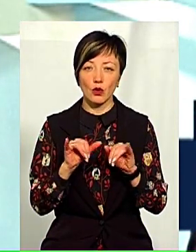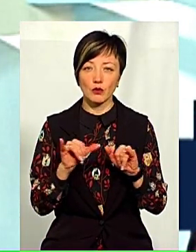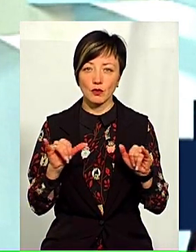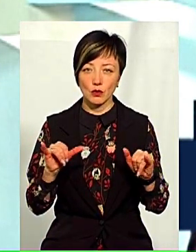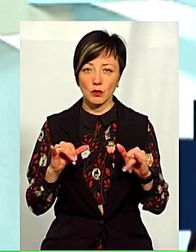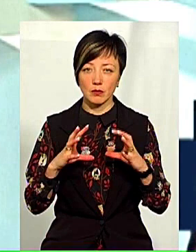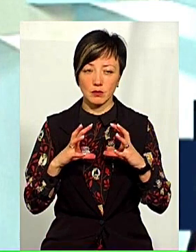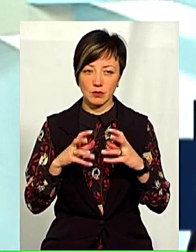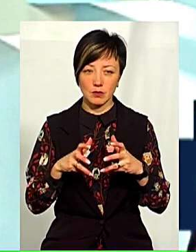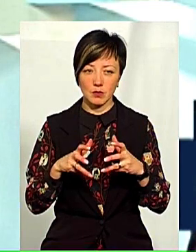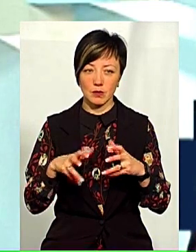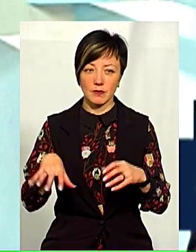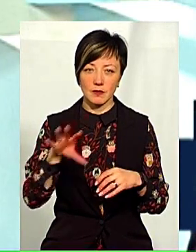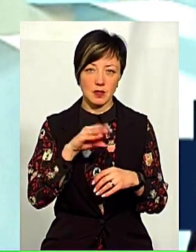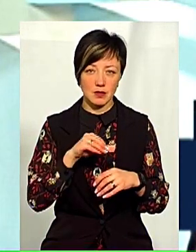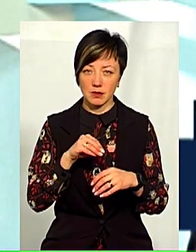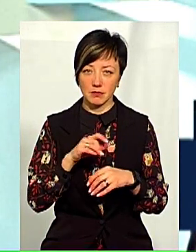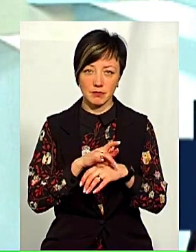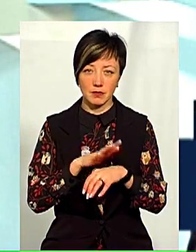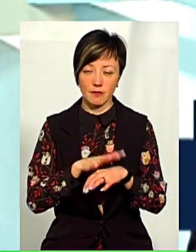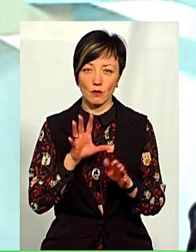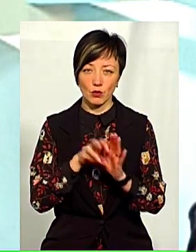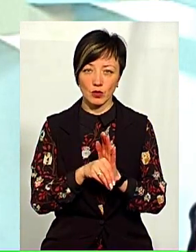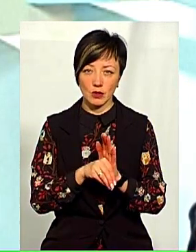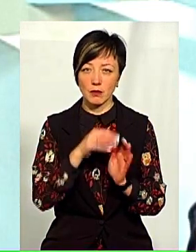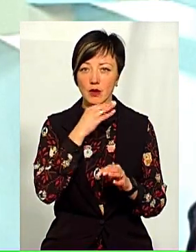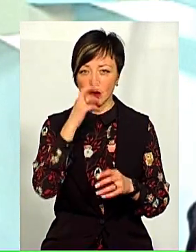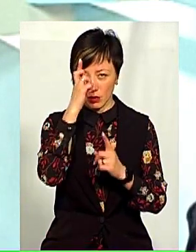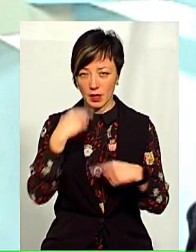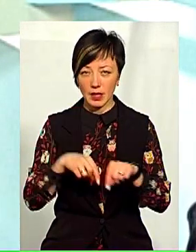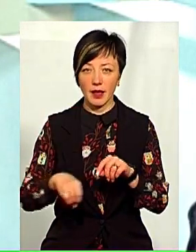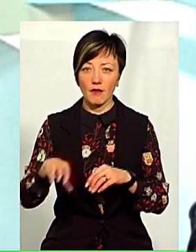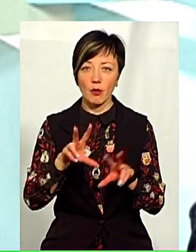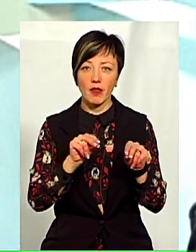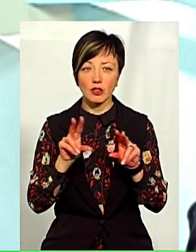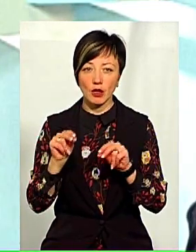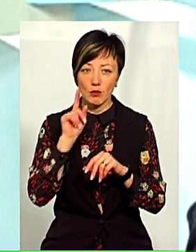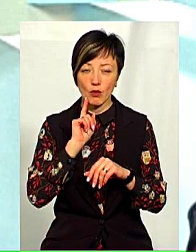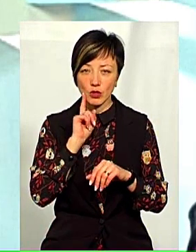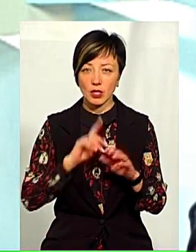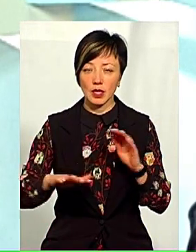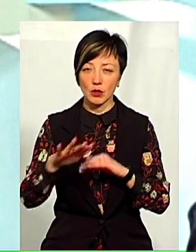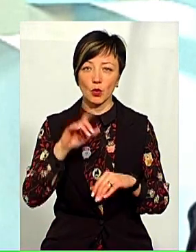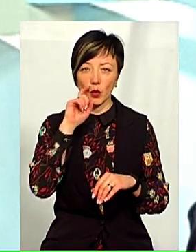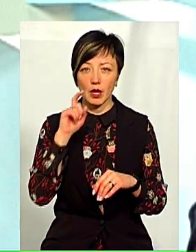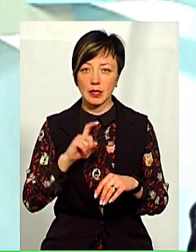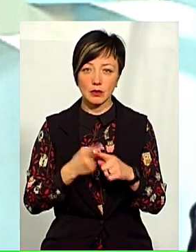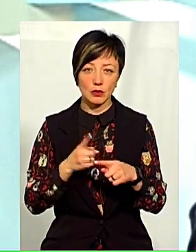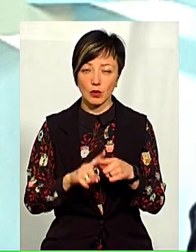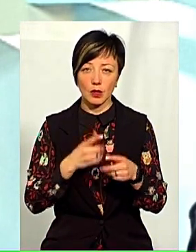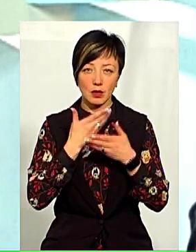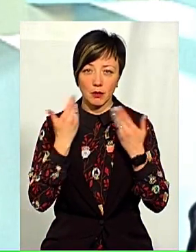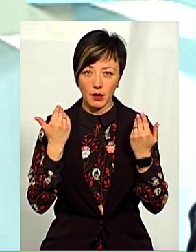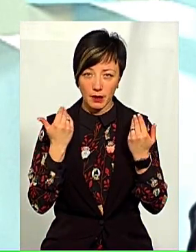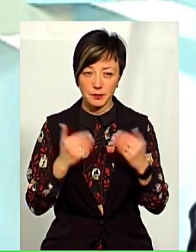розповсюджений майже по всій землі кулі, в тому числі в багатьох країнах Європи. На щастя, поки що на території України